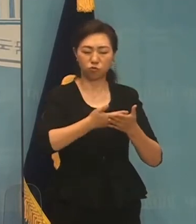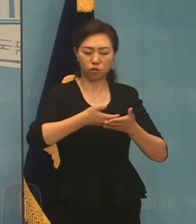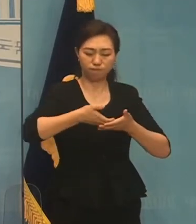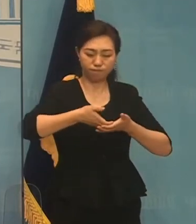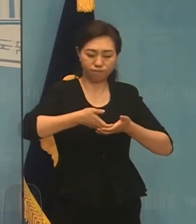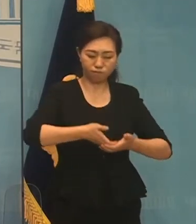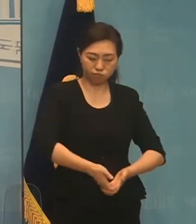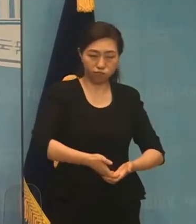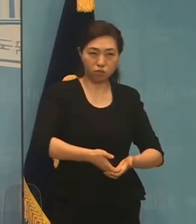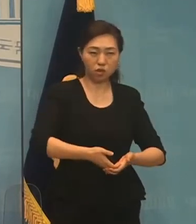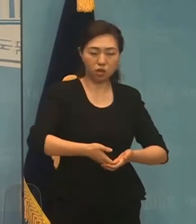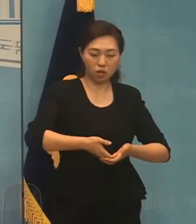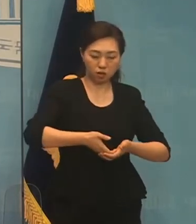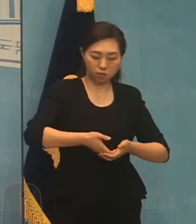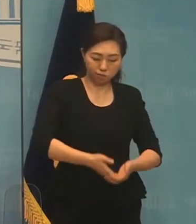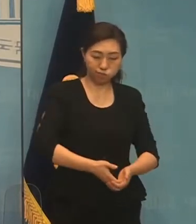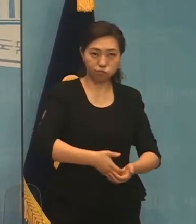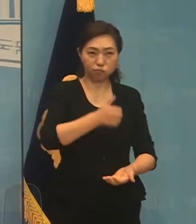처하는